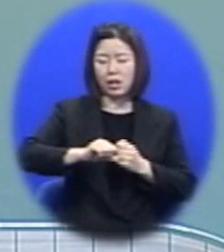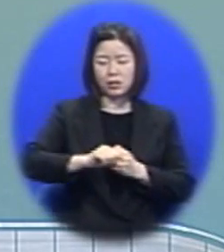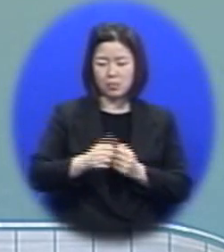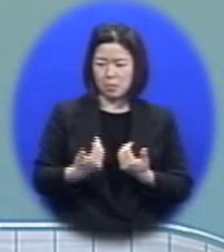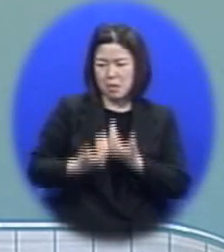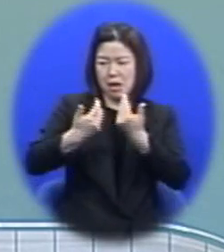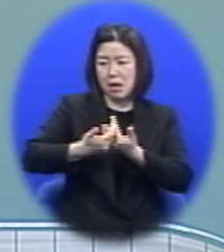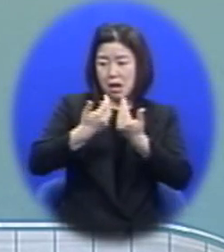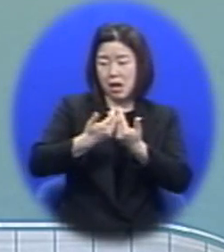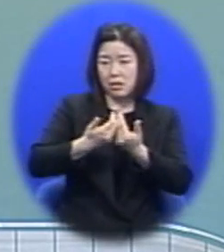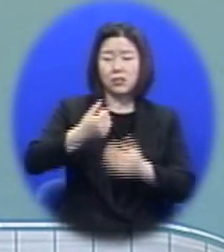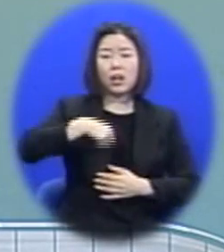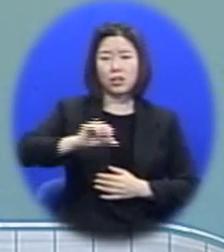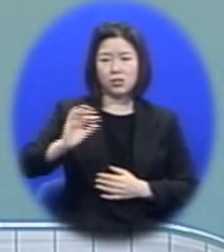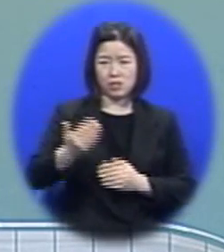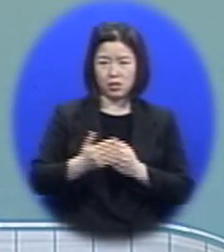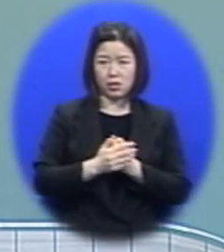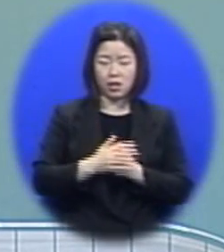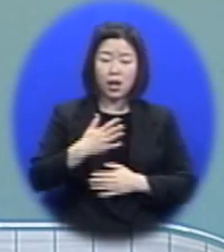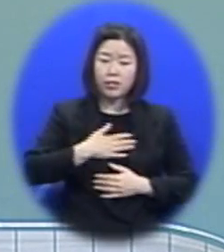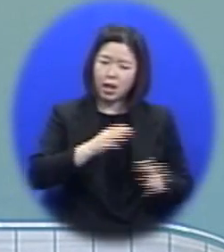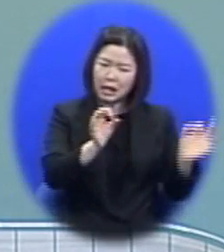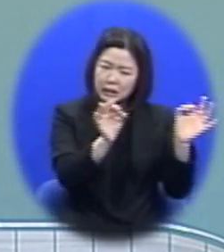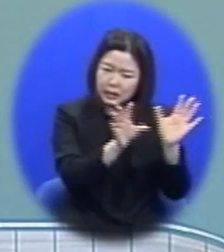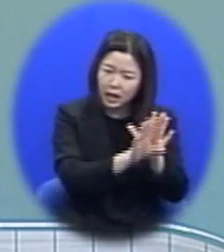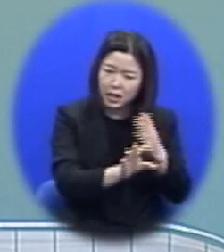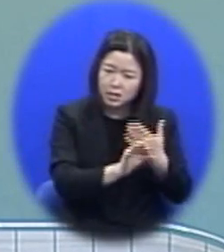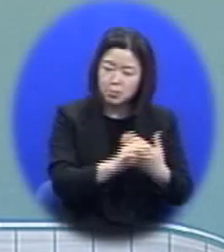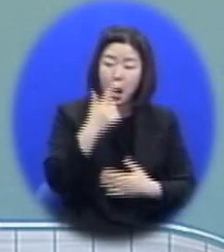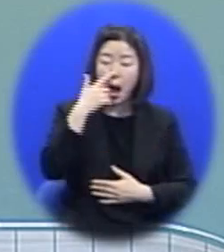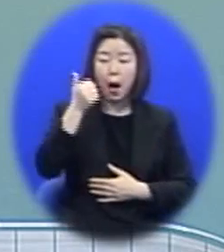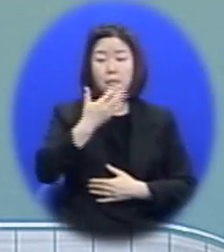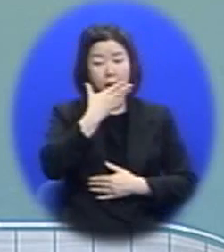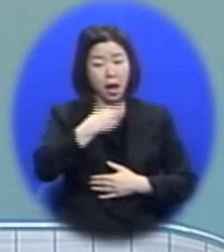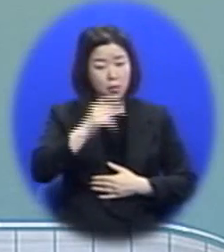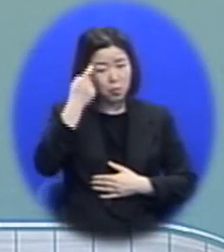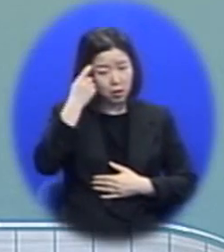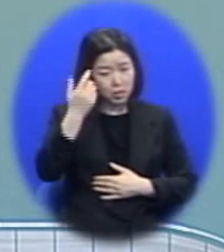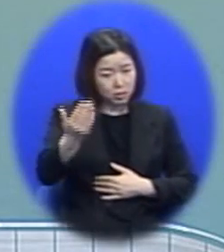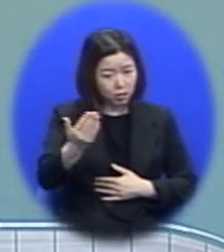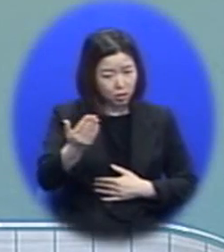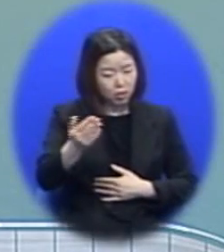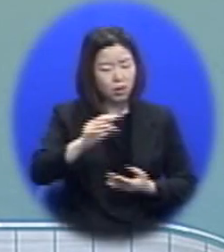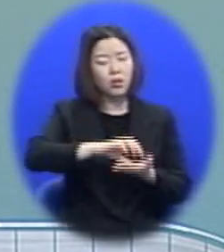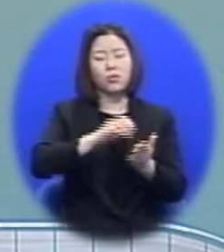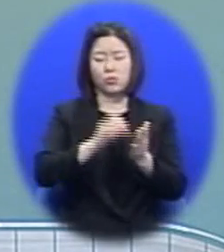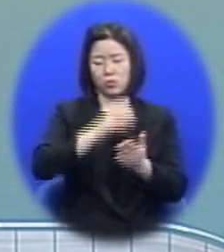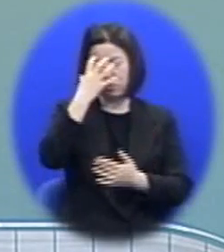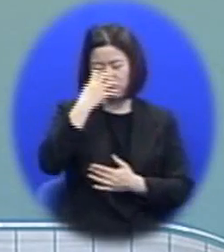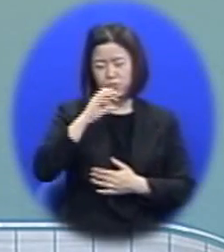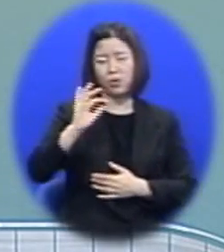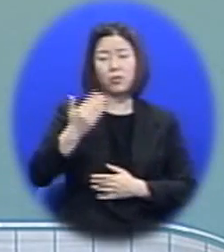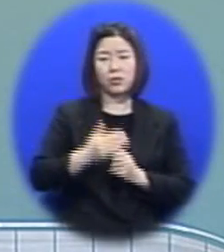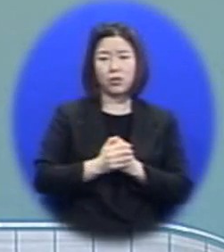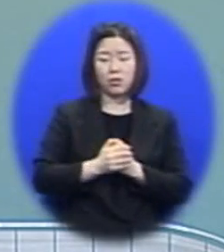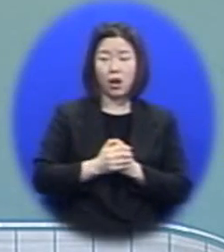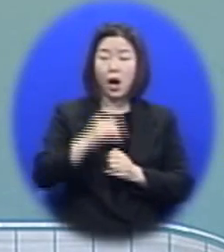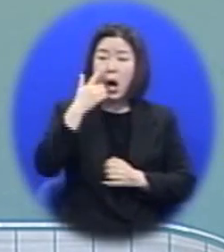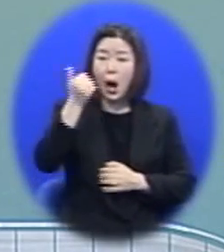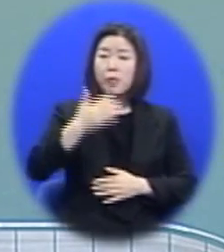내가 없어지면 아버지가 행복하실까 하는 생각이 들 정도로 비참해졌다 아버지는 나에게